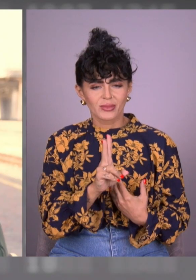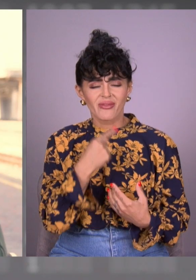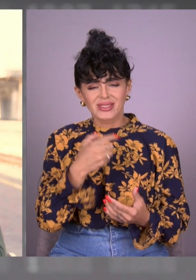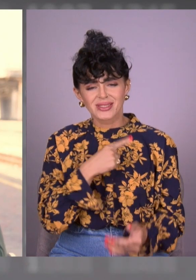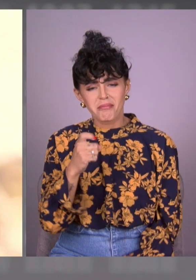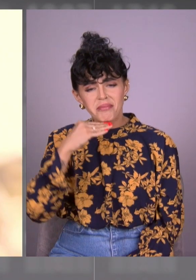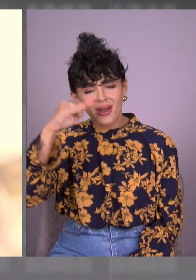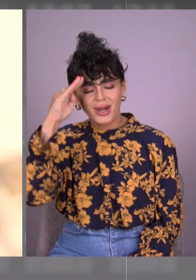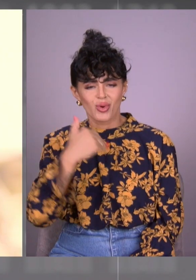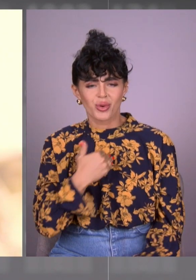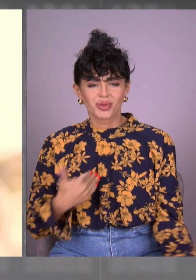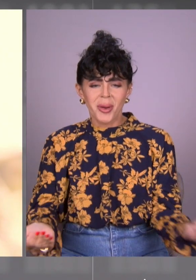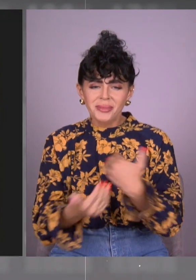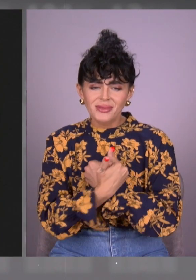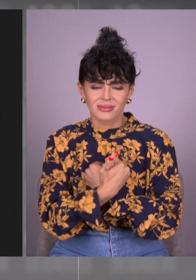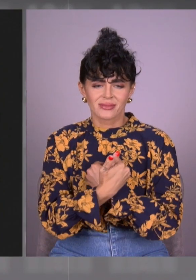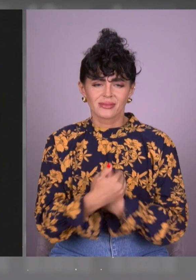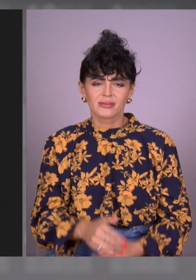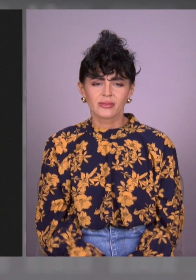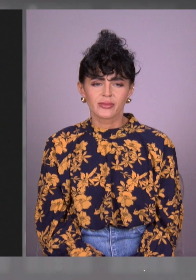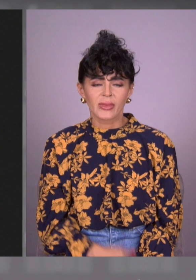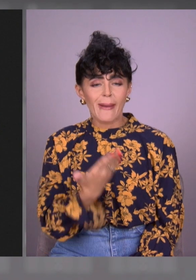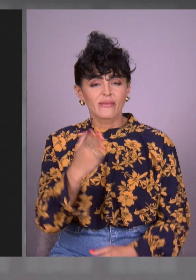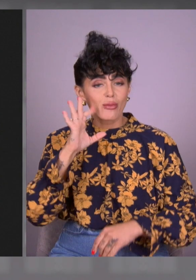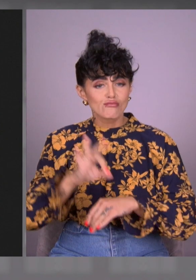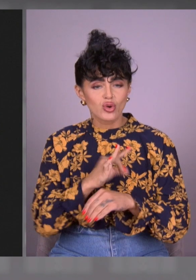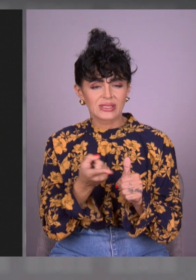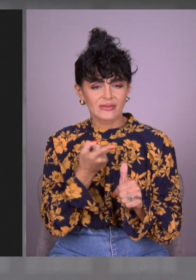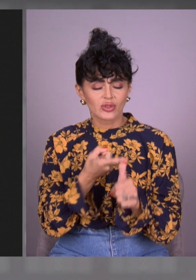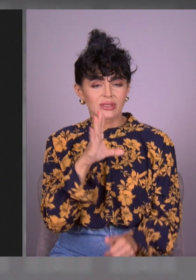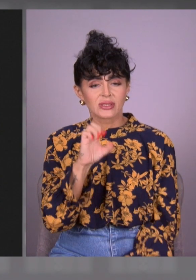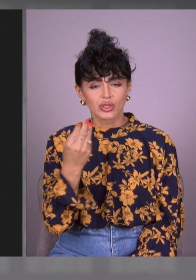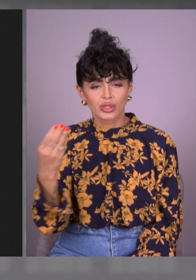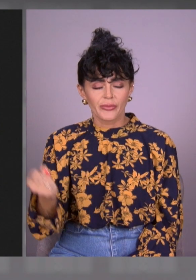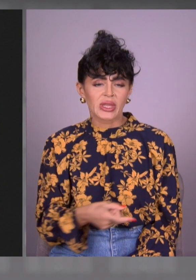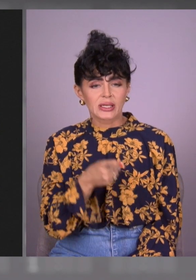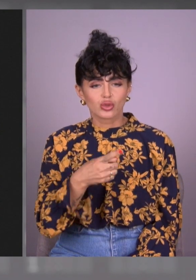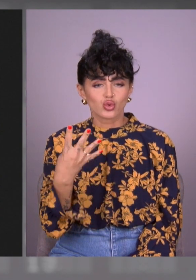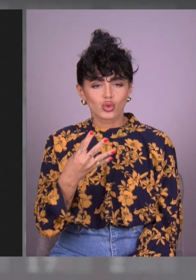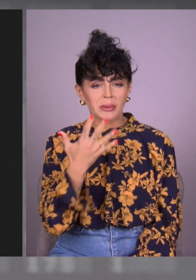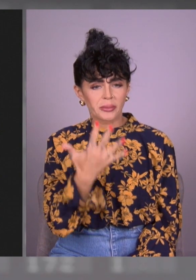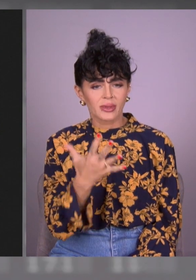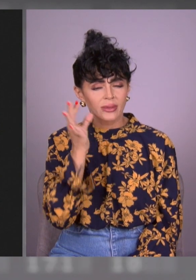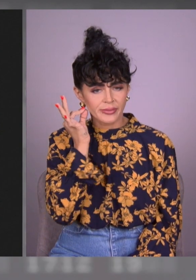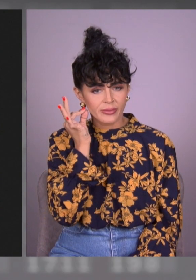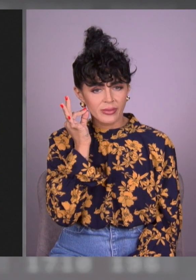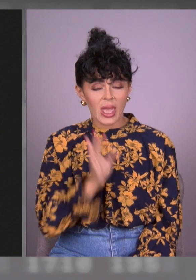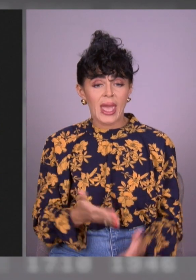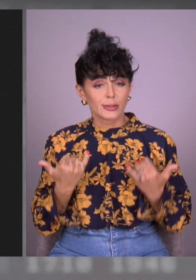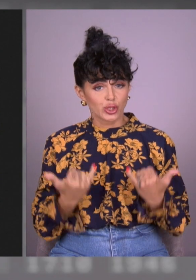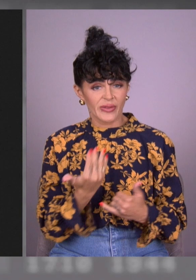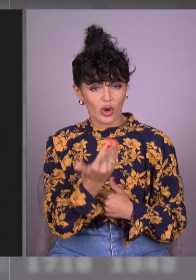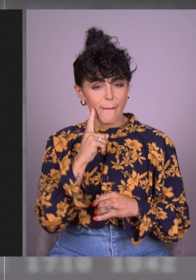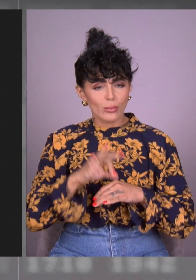Хотілося б обійняти. Чоловіка Тетяни звати Олександр. Йому 45 років. Зараз